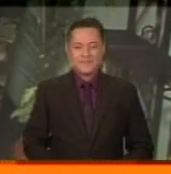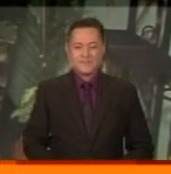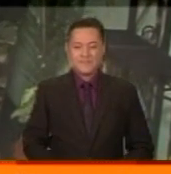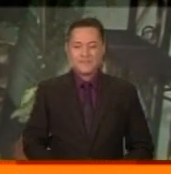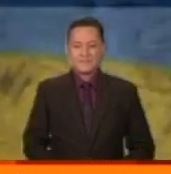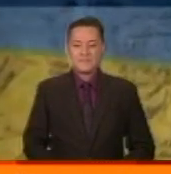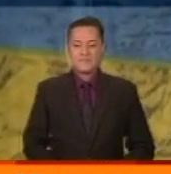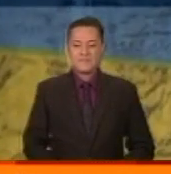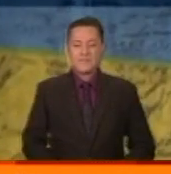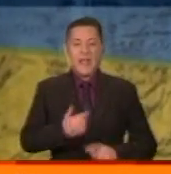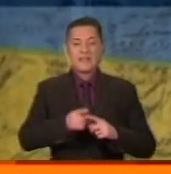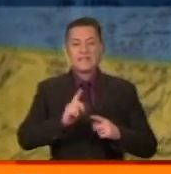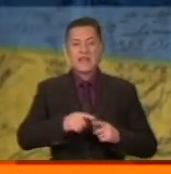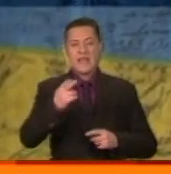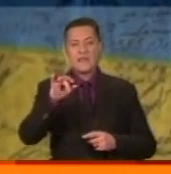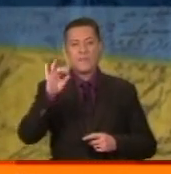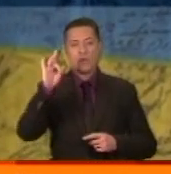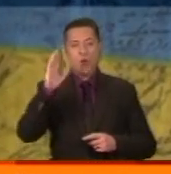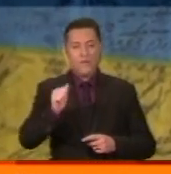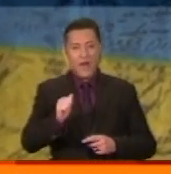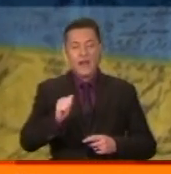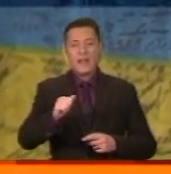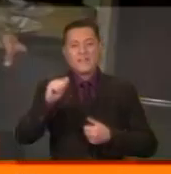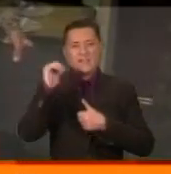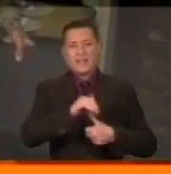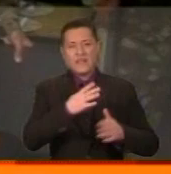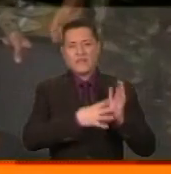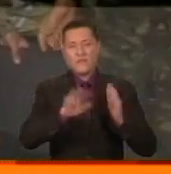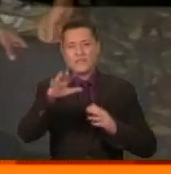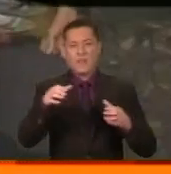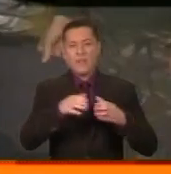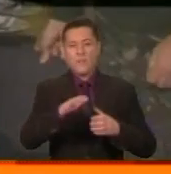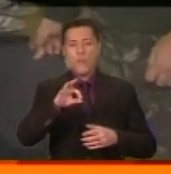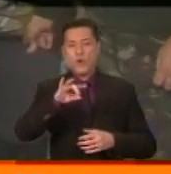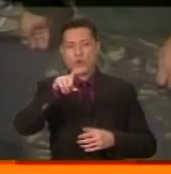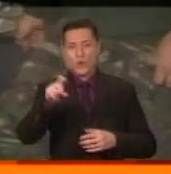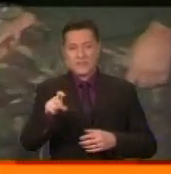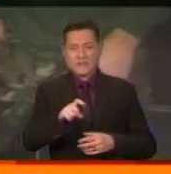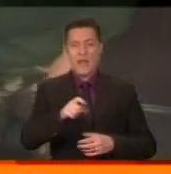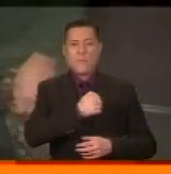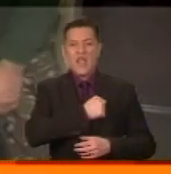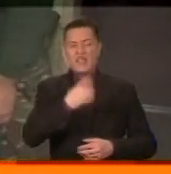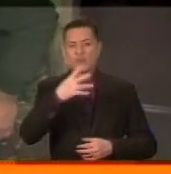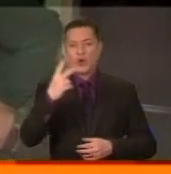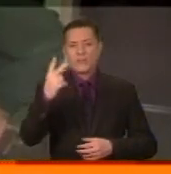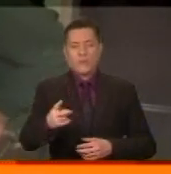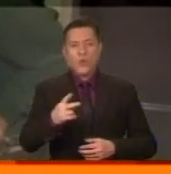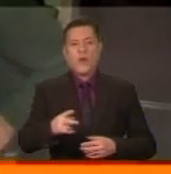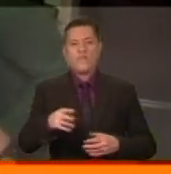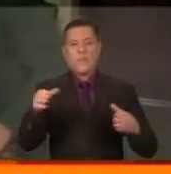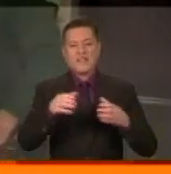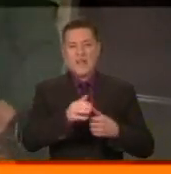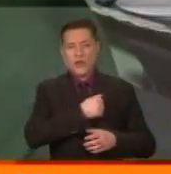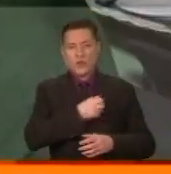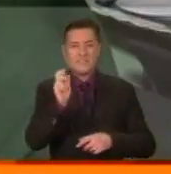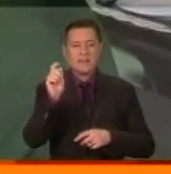залюбкидратедрастте Це Валентин Діброва десантник 95ї бригади та Олександр Мороз боєць 42-го мотопіхотного батальйону вояки